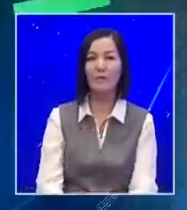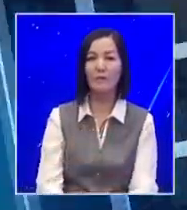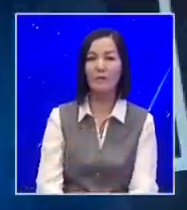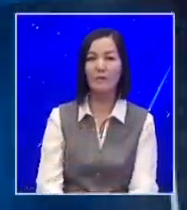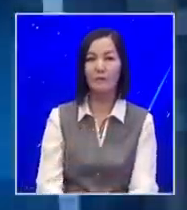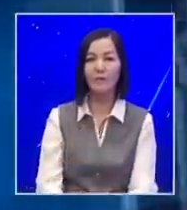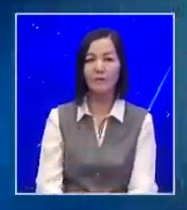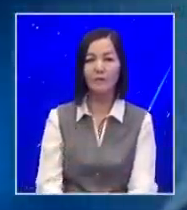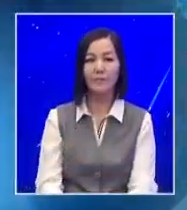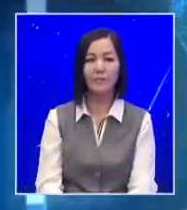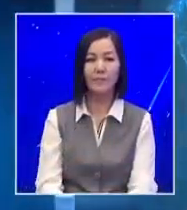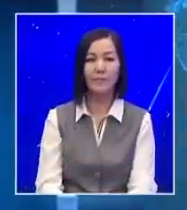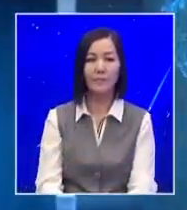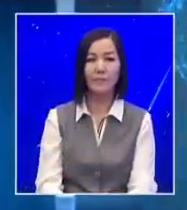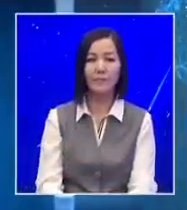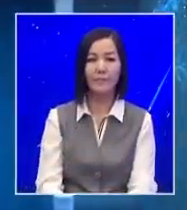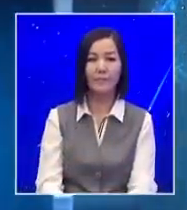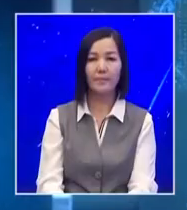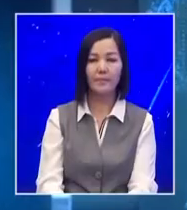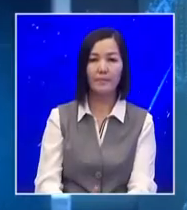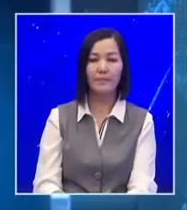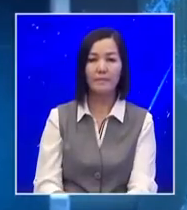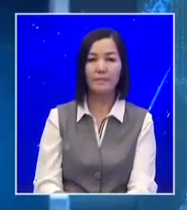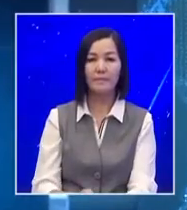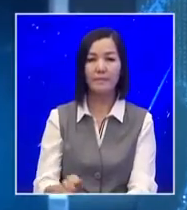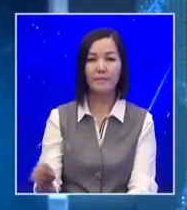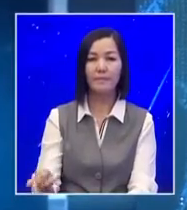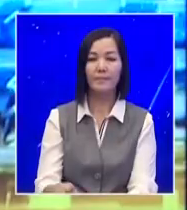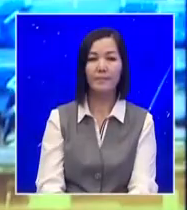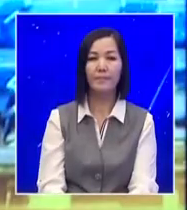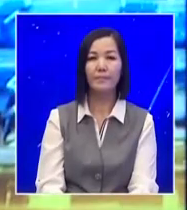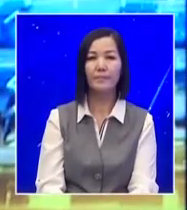Меруерт Қыдырбайқызы, Абзал Нүсіп, Жетісу телеарнасы, Талдықорған.